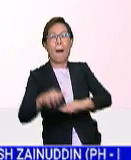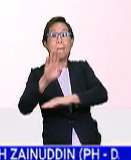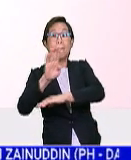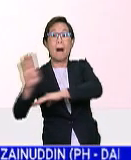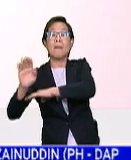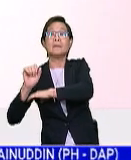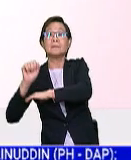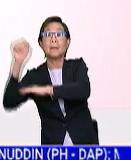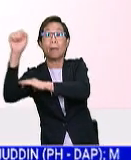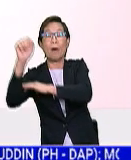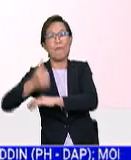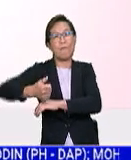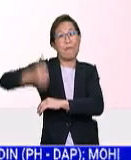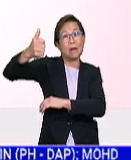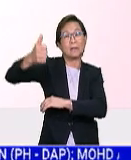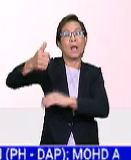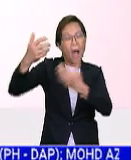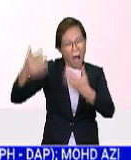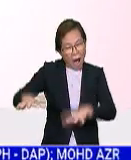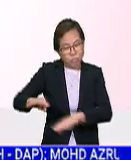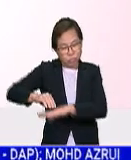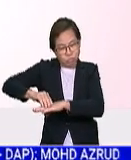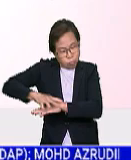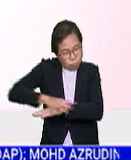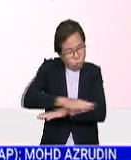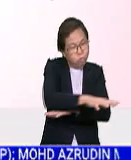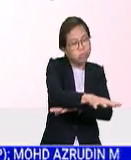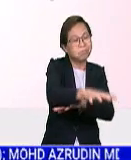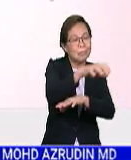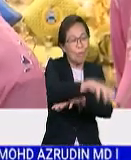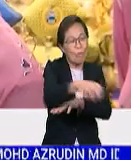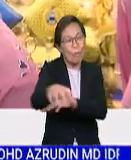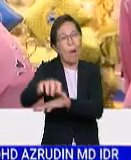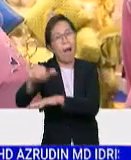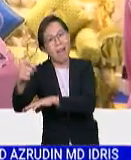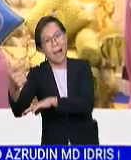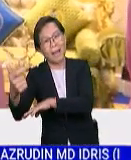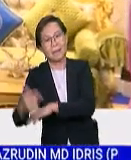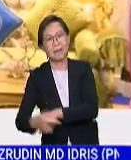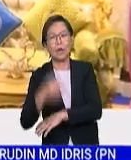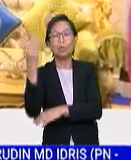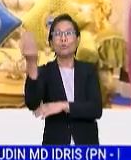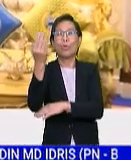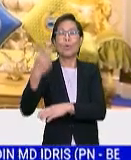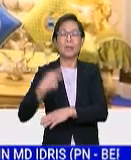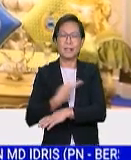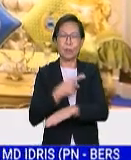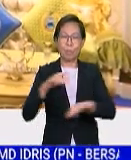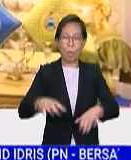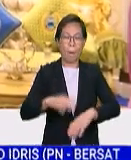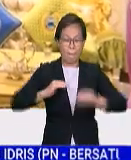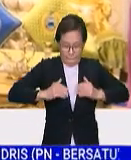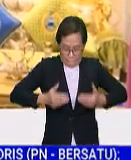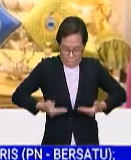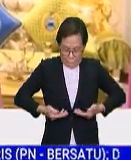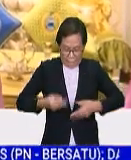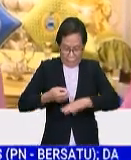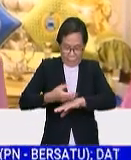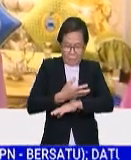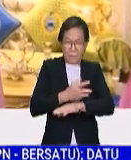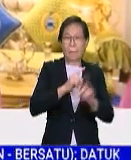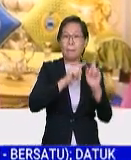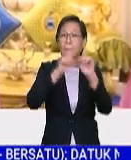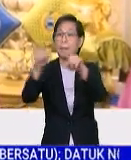barat Sabah terlebih dahulu sebelum diperluas ke daerah lain normally what we do when we do breast Cancer when we go to